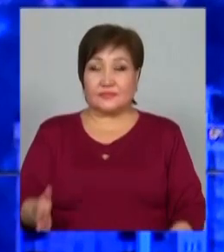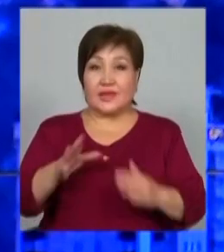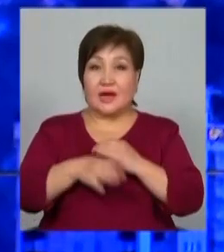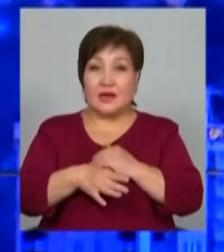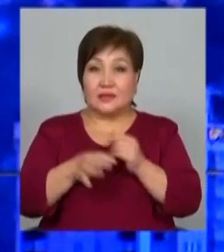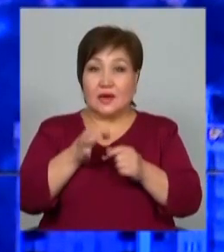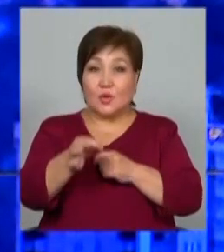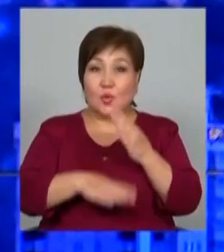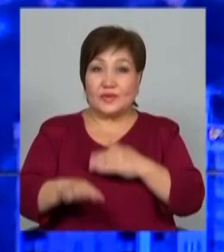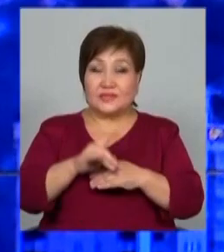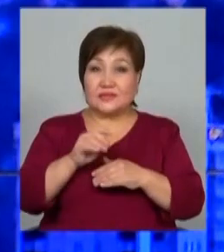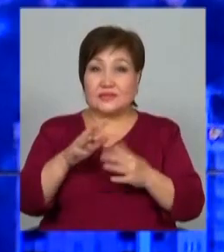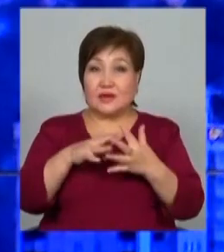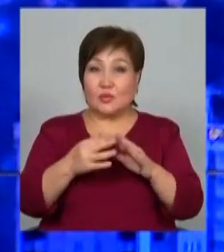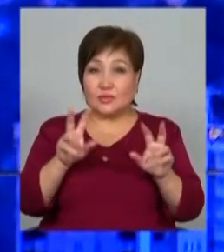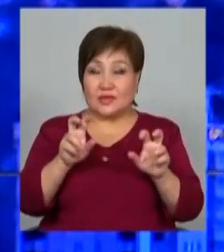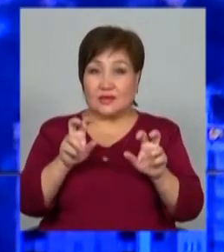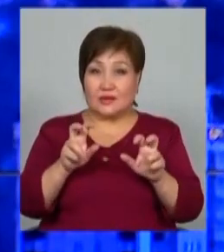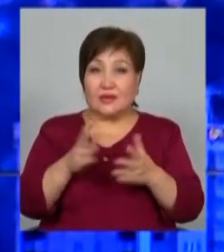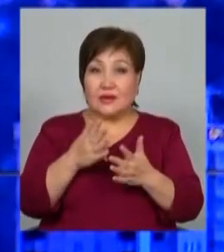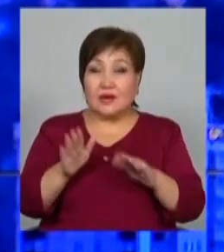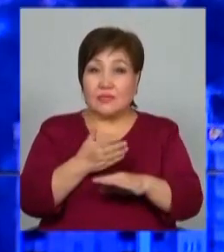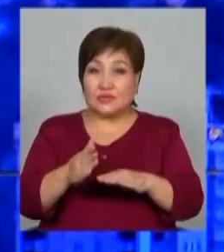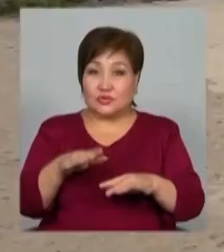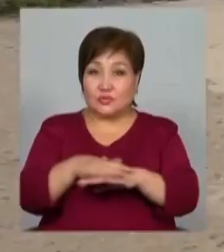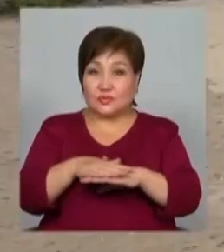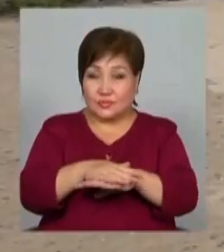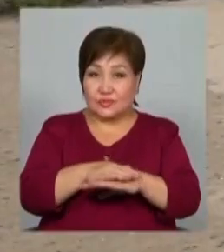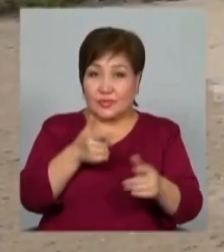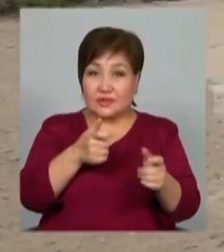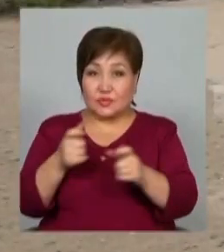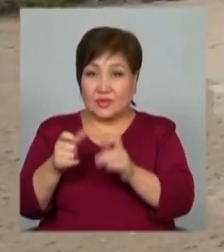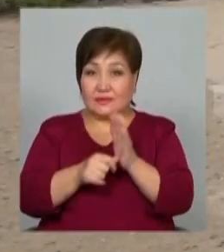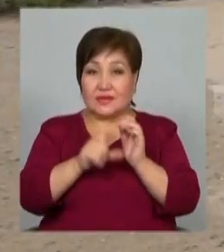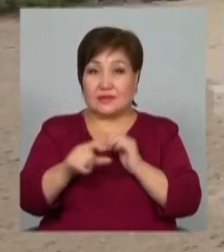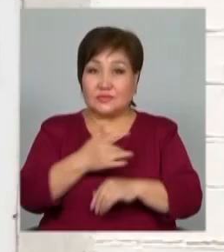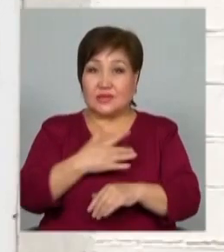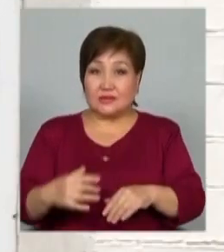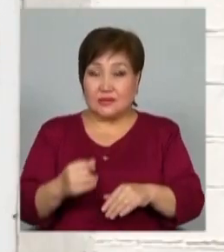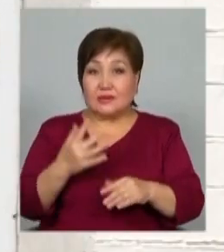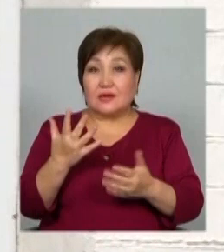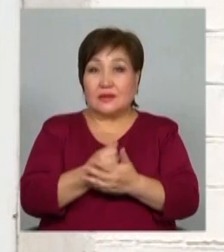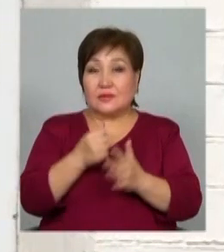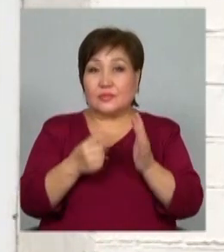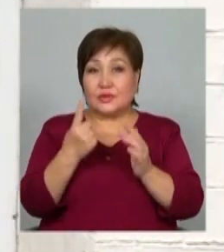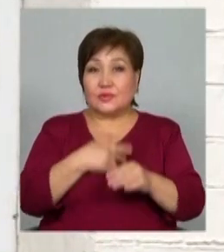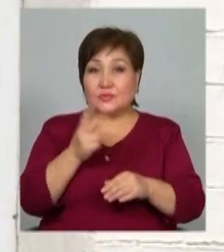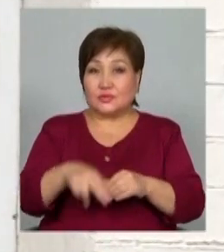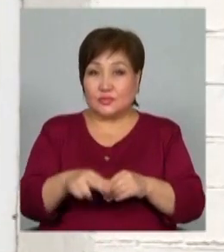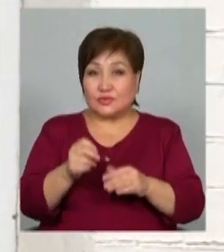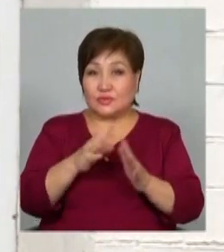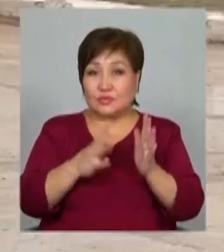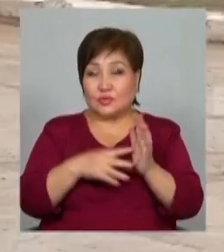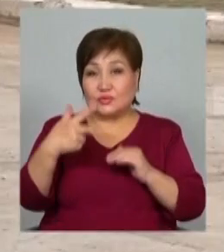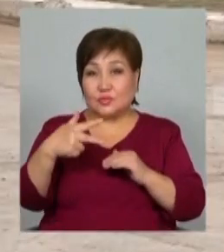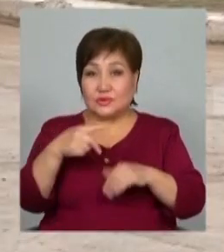Атырау облысының Сағыз ауылында ауылдастар арасында атыс болды. 6 адам жарақат алып, оның біреуі қаза тапқан. Оқиға 30 қазан күні сағат 19:30